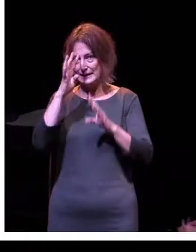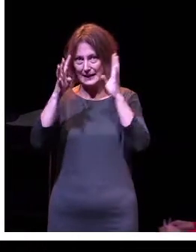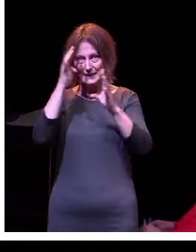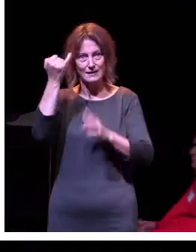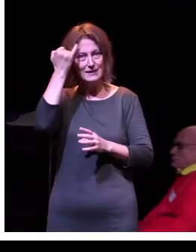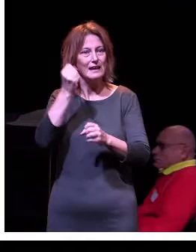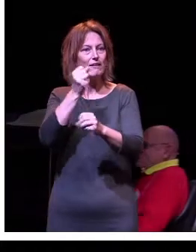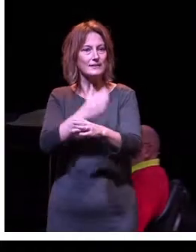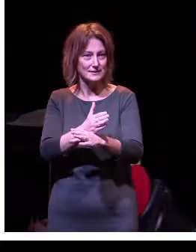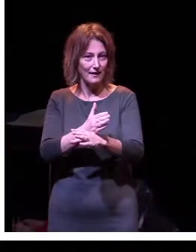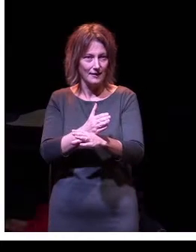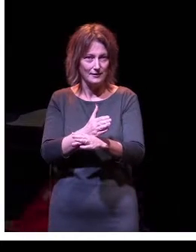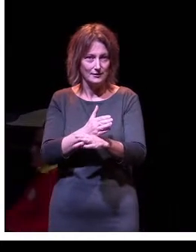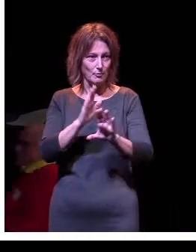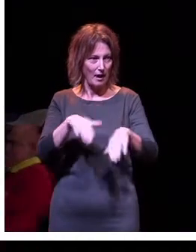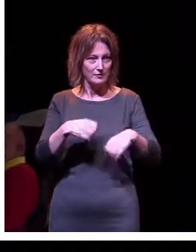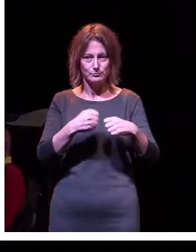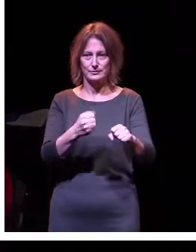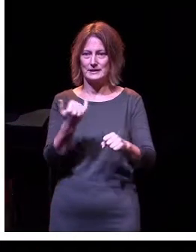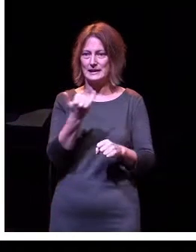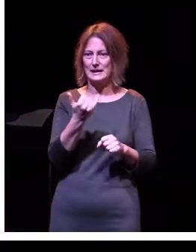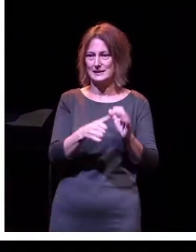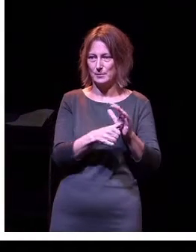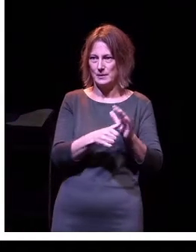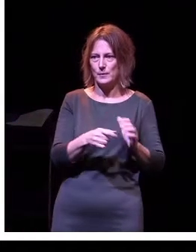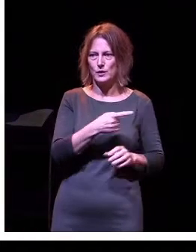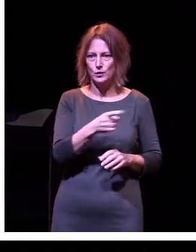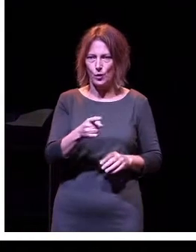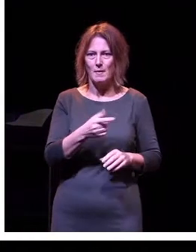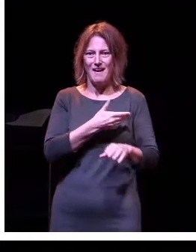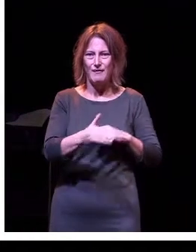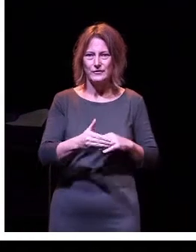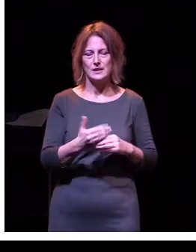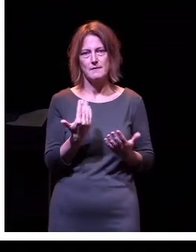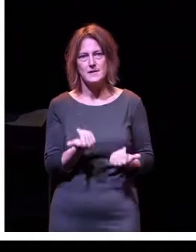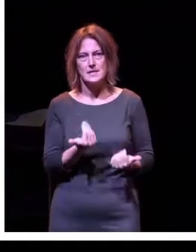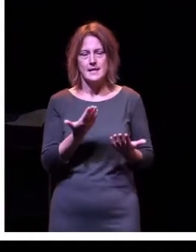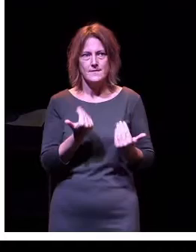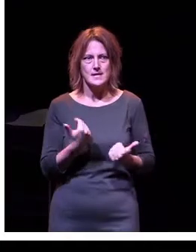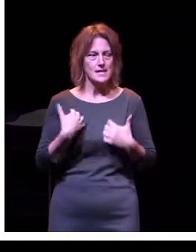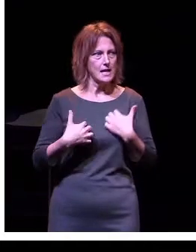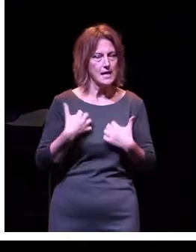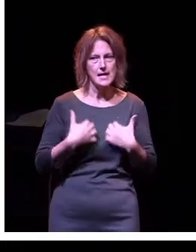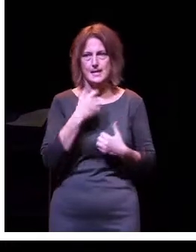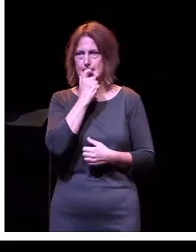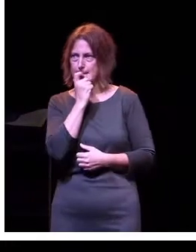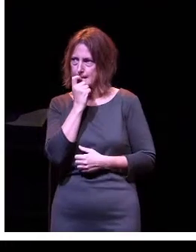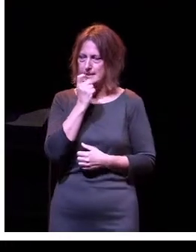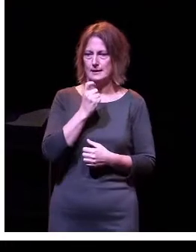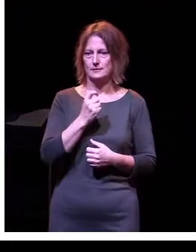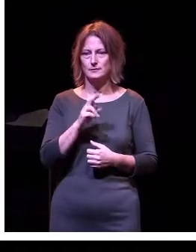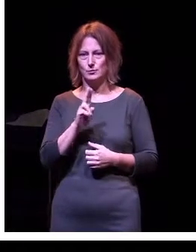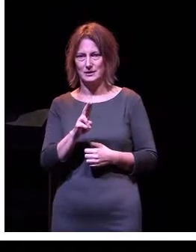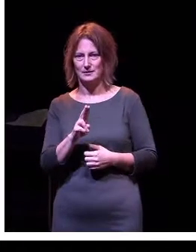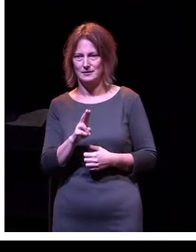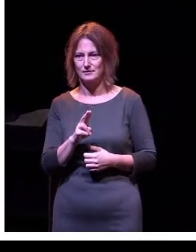10 september fått ligga ganska sömnlösa. För de 3 finalisterna som är fler än